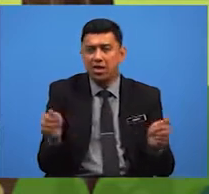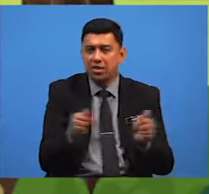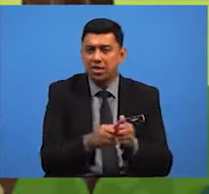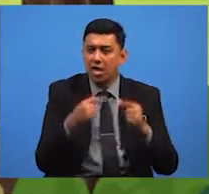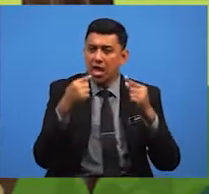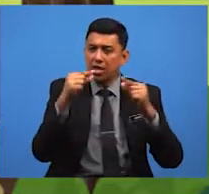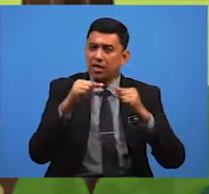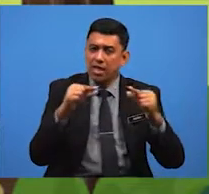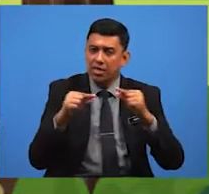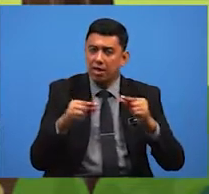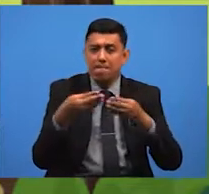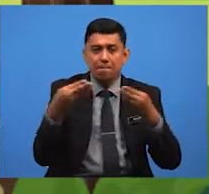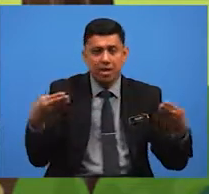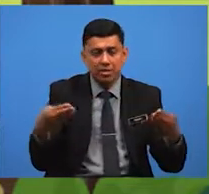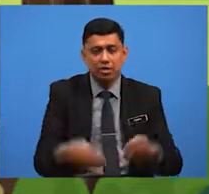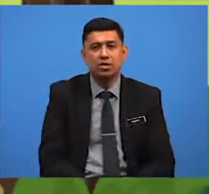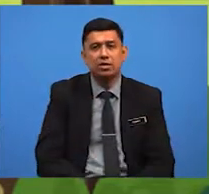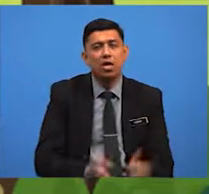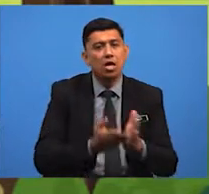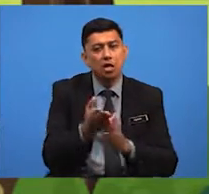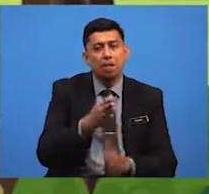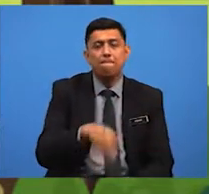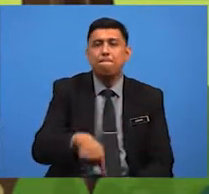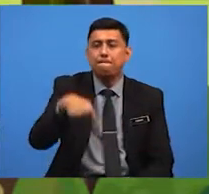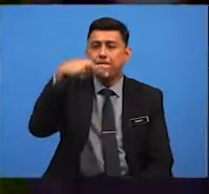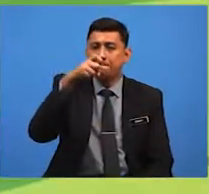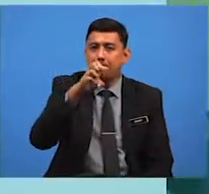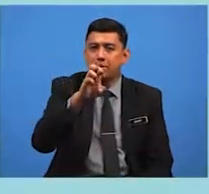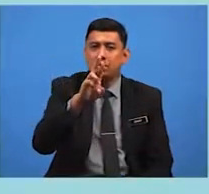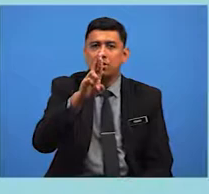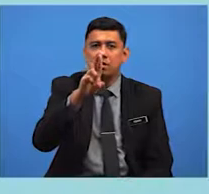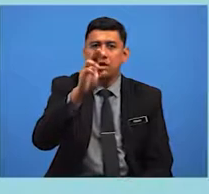bahasa seterusnya iaitu personifikasi.